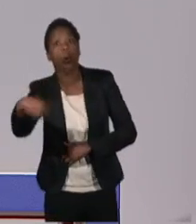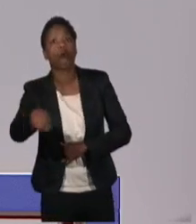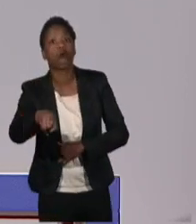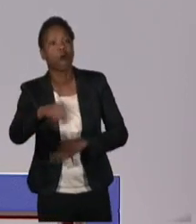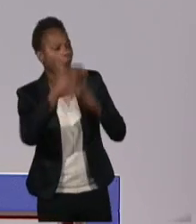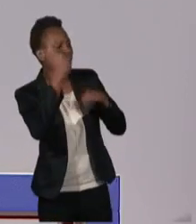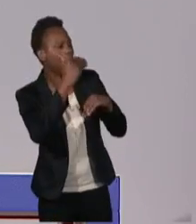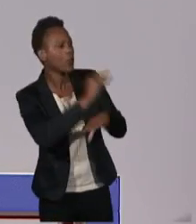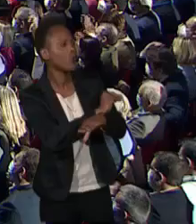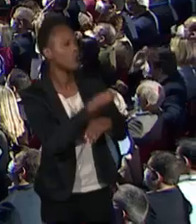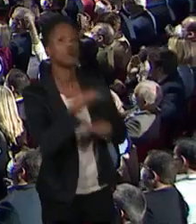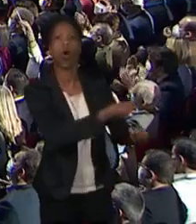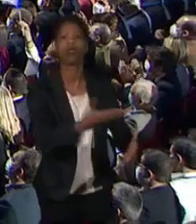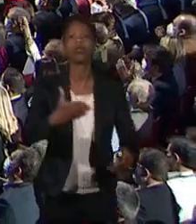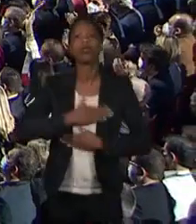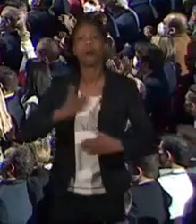voyous.